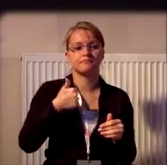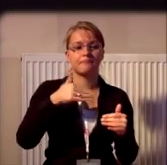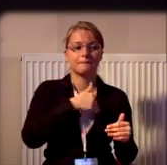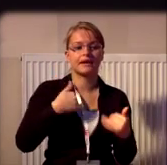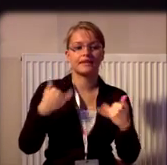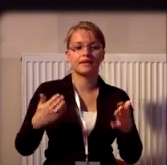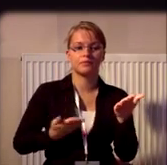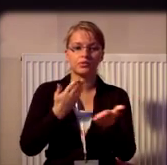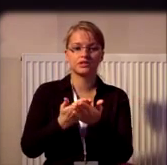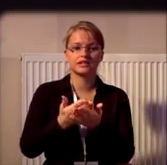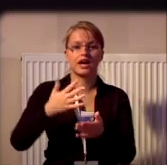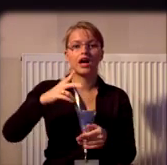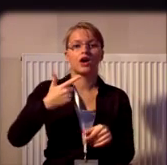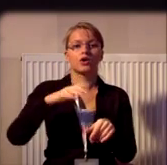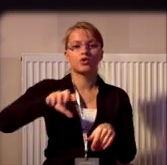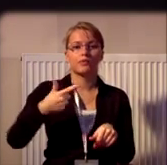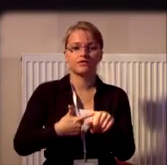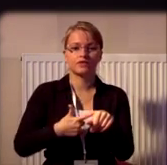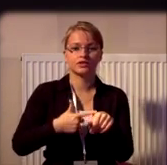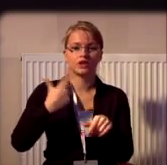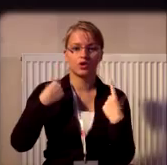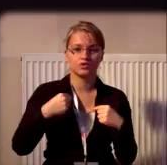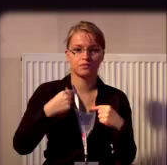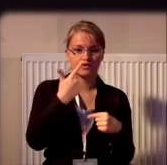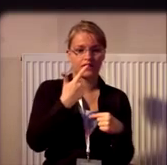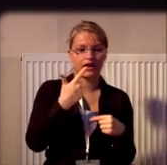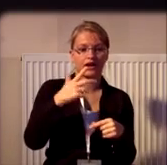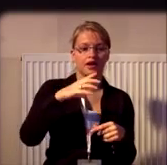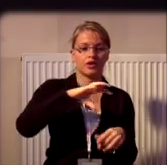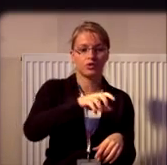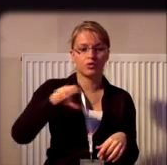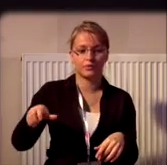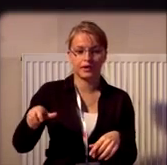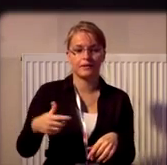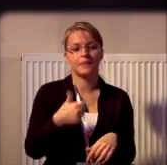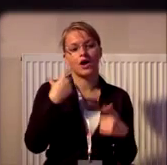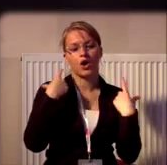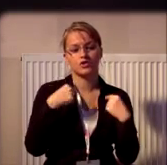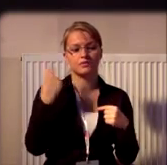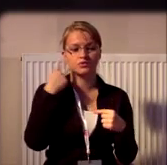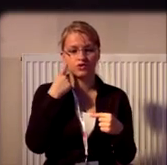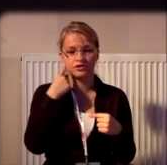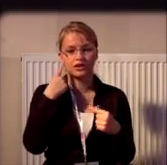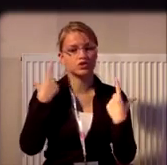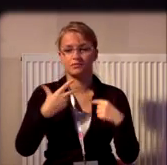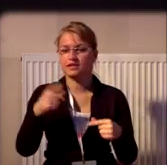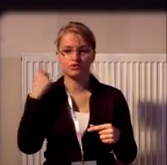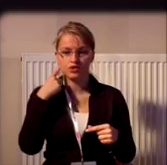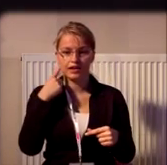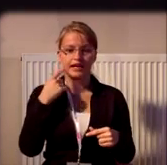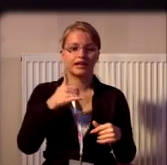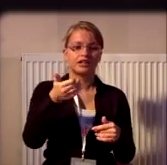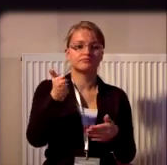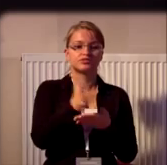grupie powstaną dwie grupy, podgrupy, uczniowie słyszący i niesłyszący. Na niektóre zajęcia będą uczęszczali